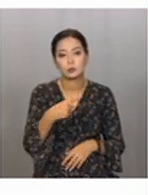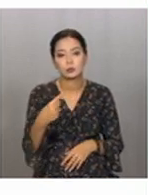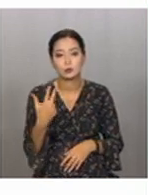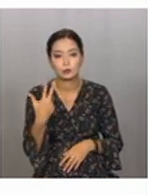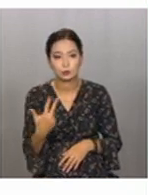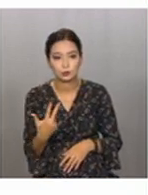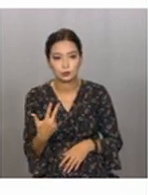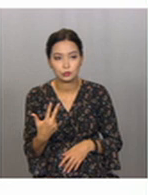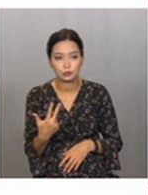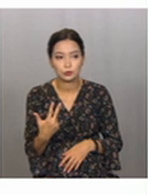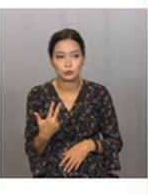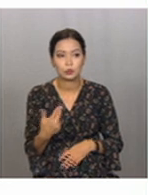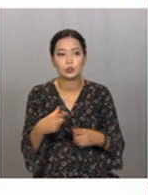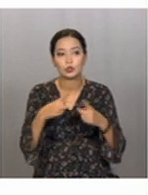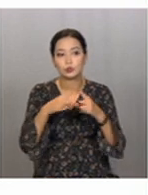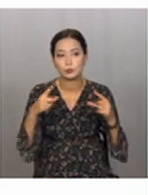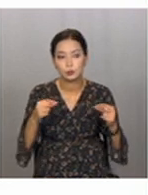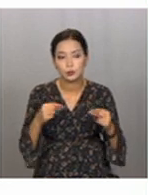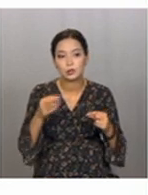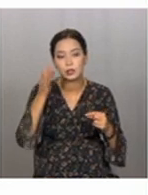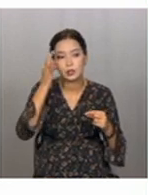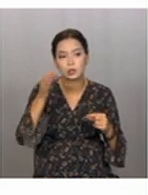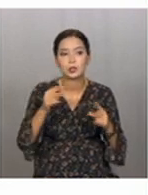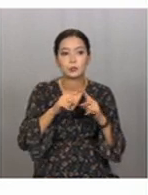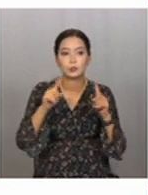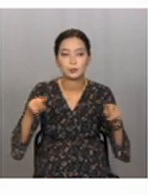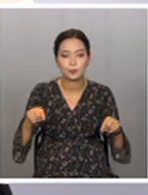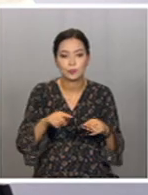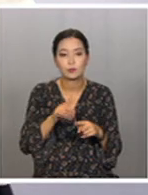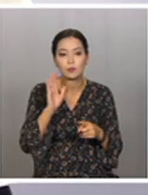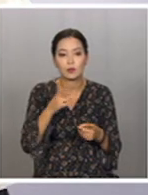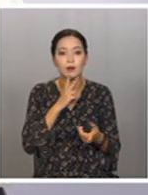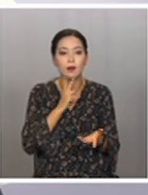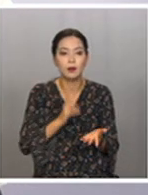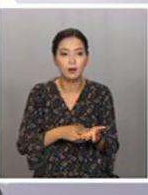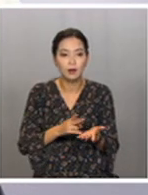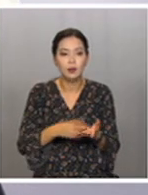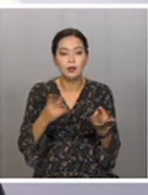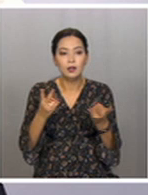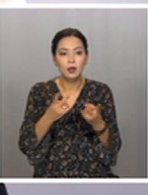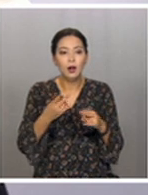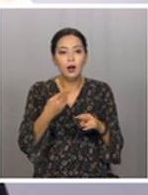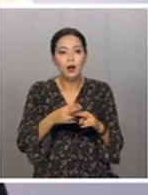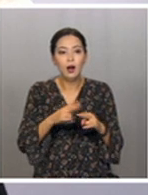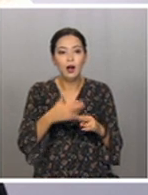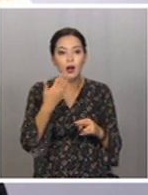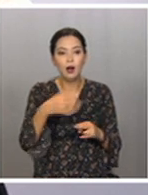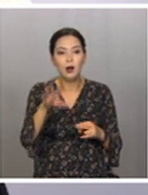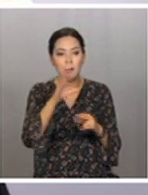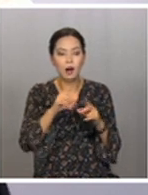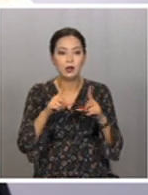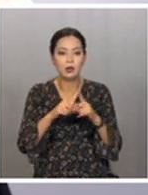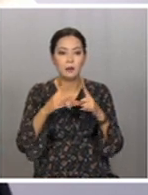4-де минус 3. Үш бұрыштың тік бұрышты болатынын дәлелдеңіздер дейді. Енді оның тік бұрышты екенін дәлелдеу